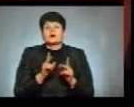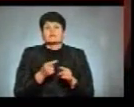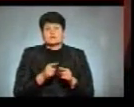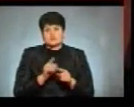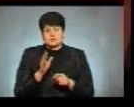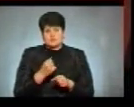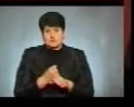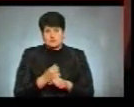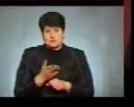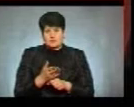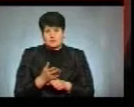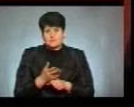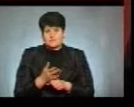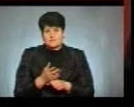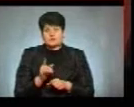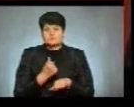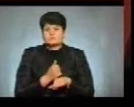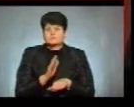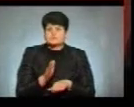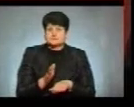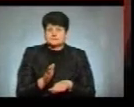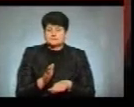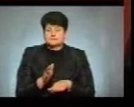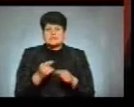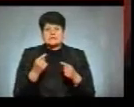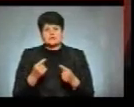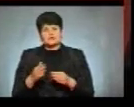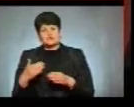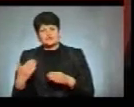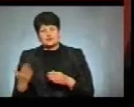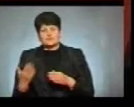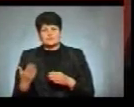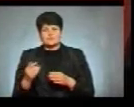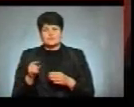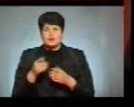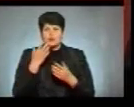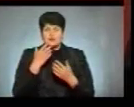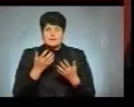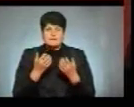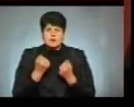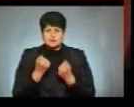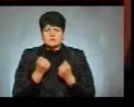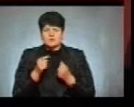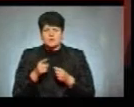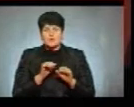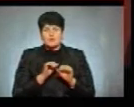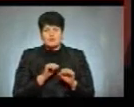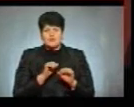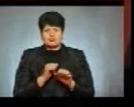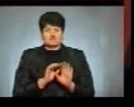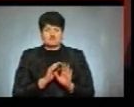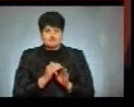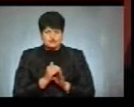буде робити і на що буде спиратися. Значить, з іншого боку, тут, наприклад, коли брати оборонну частину,